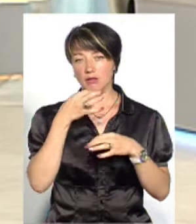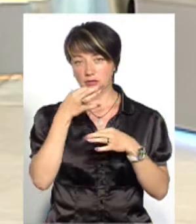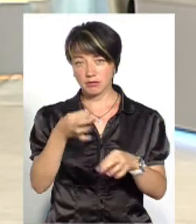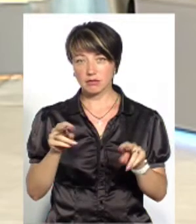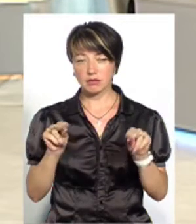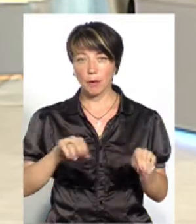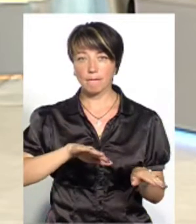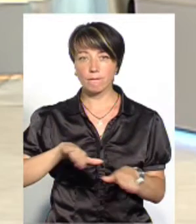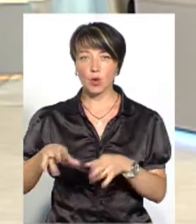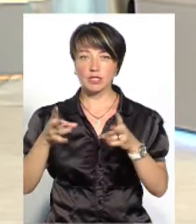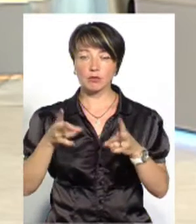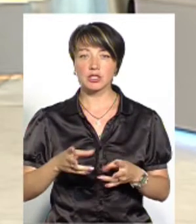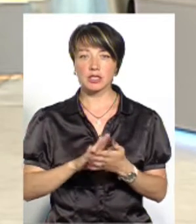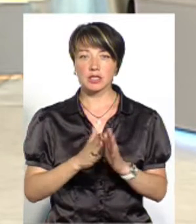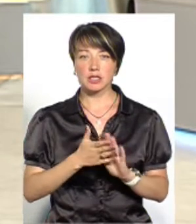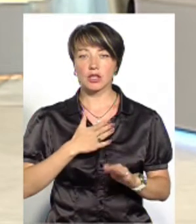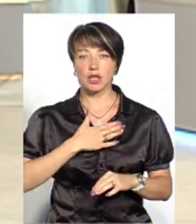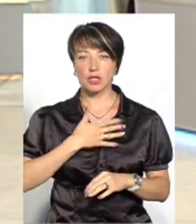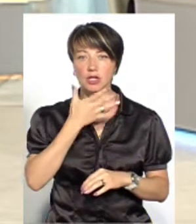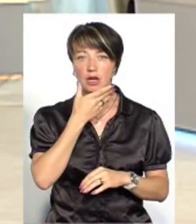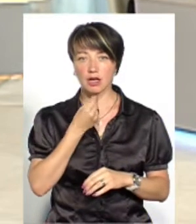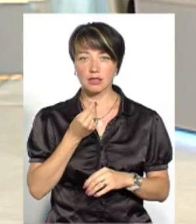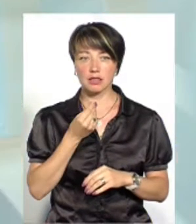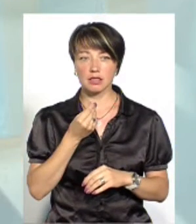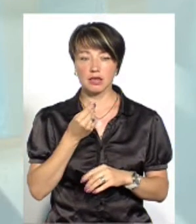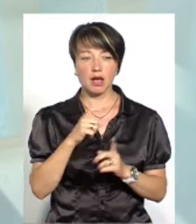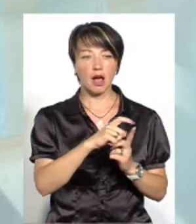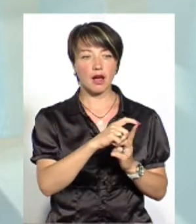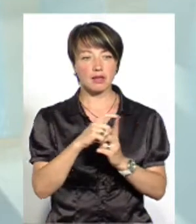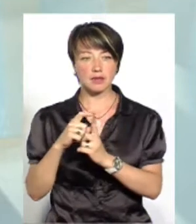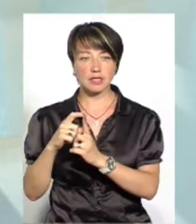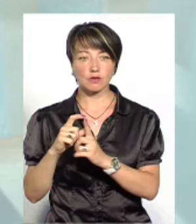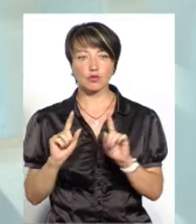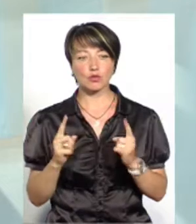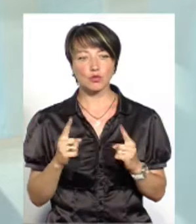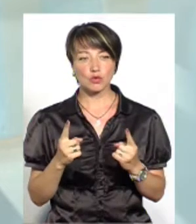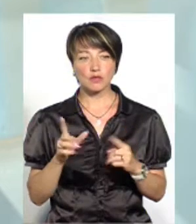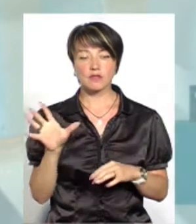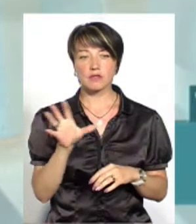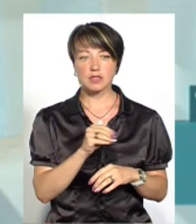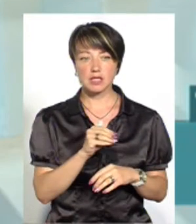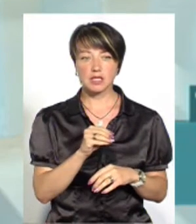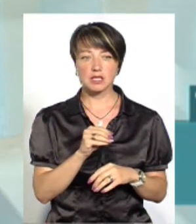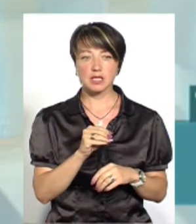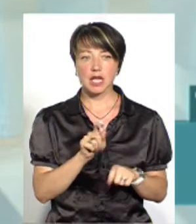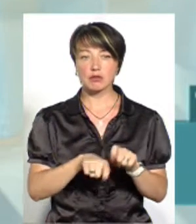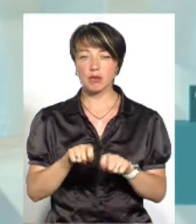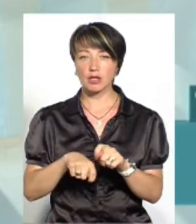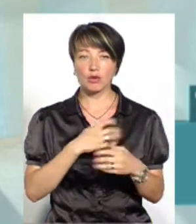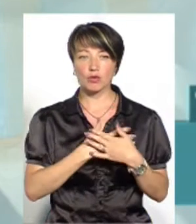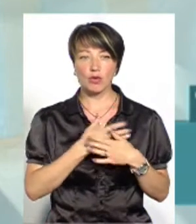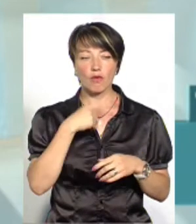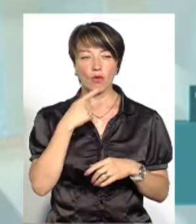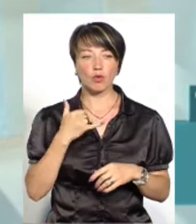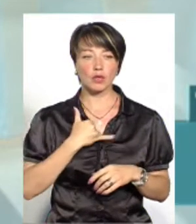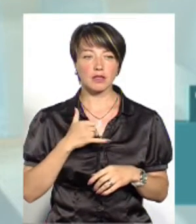ситуацію. Посттравматичний стан – це наша гарна така вислів. І чомусь всі нас експерти люблять говорити, що в нас